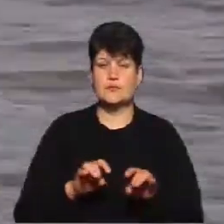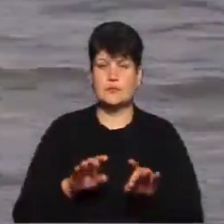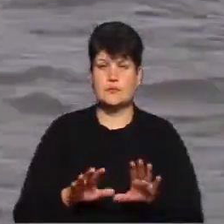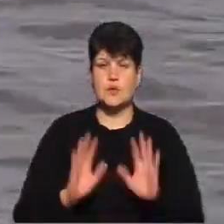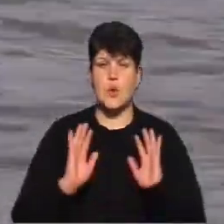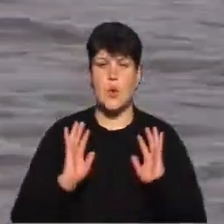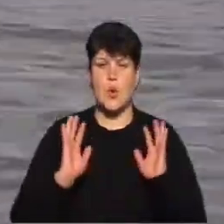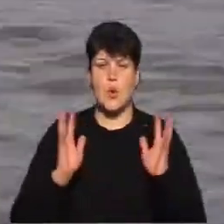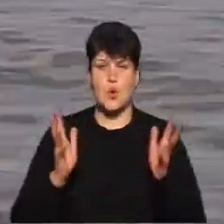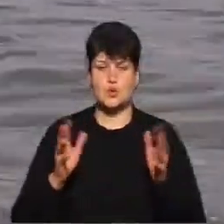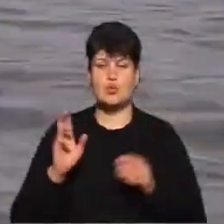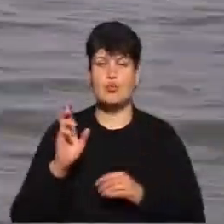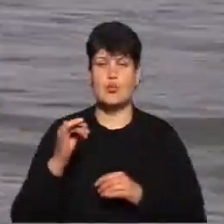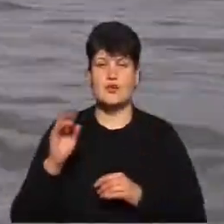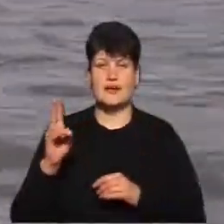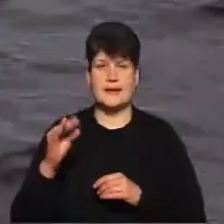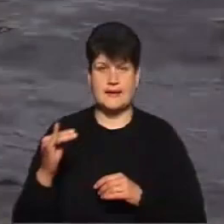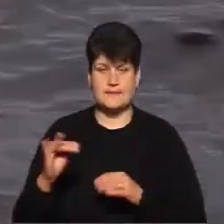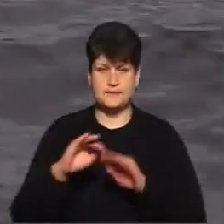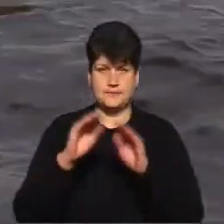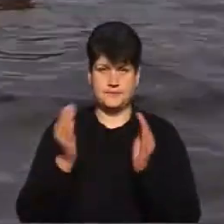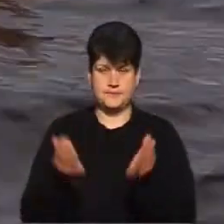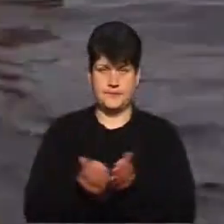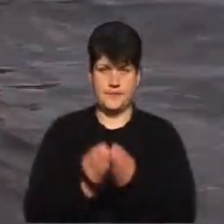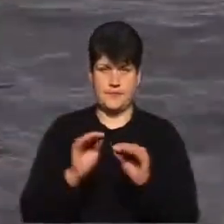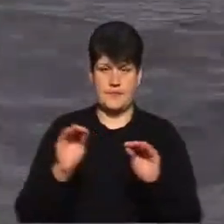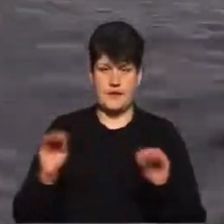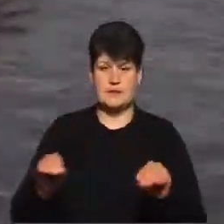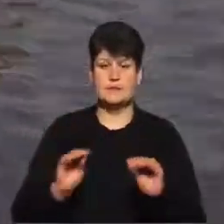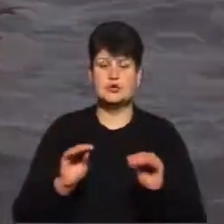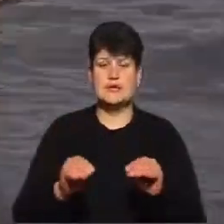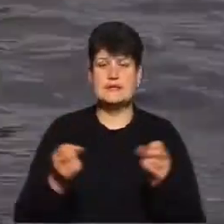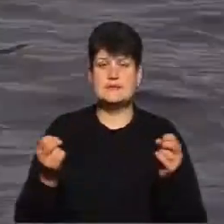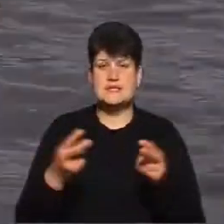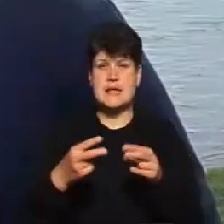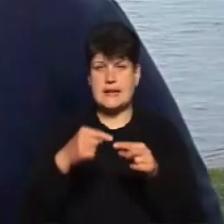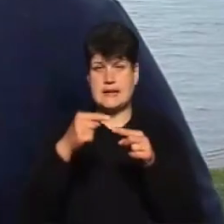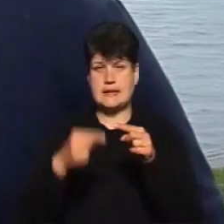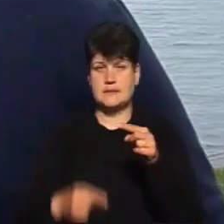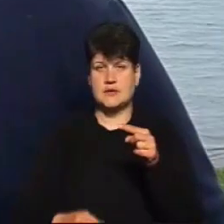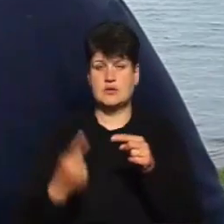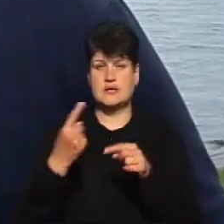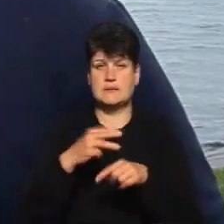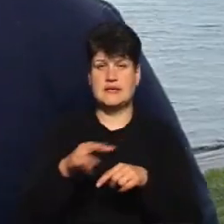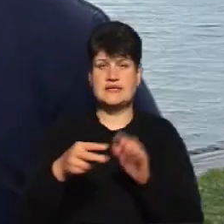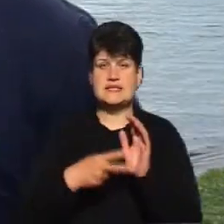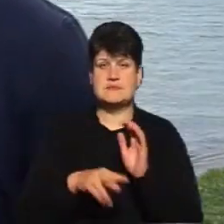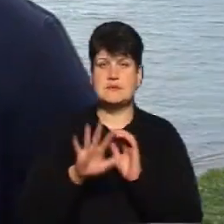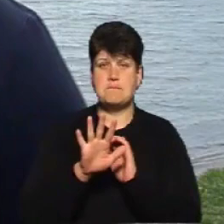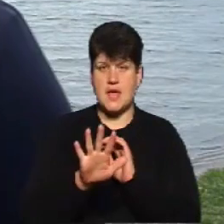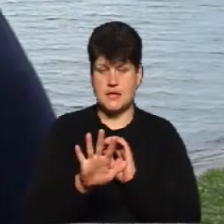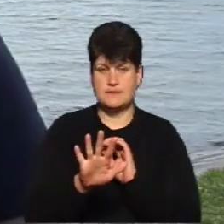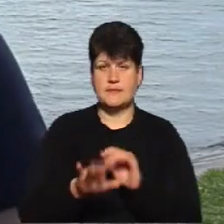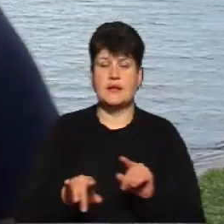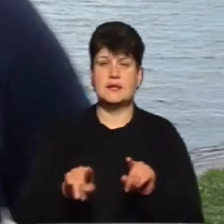буйки. Дана огорожа і буйки влаштовані на відповідній глибині, яка становить 1,75 м. Також були